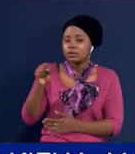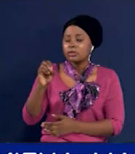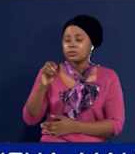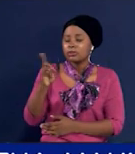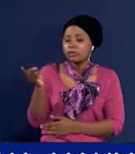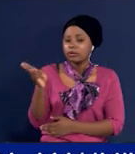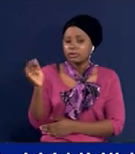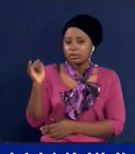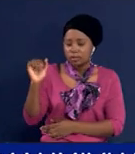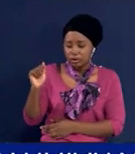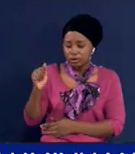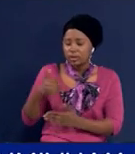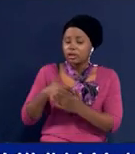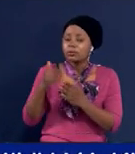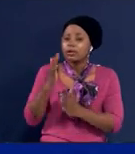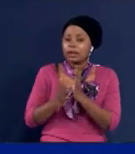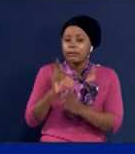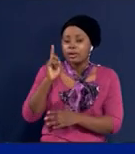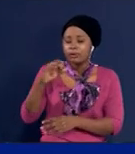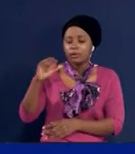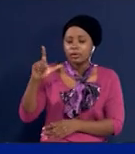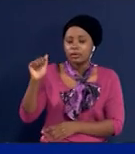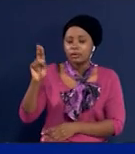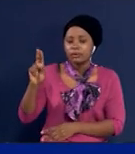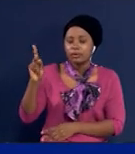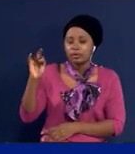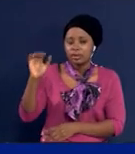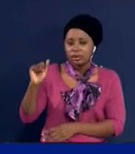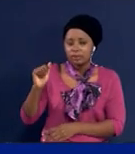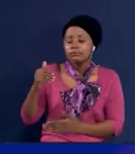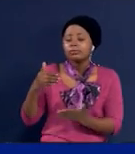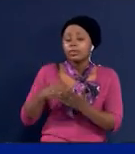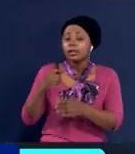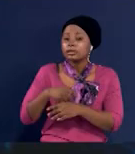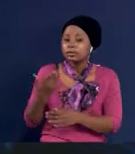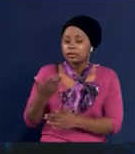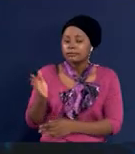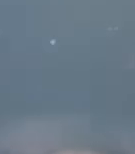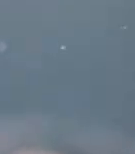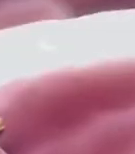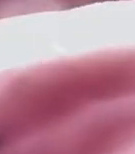lakini katika lugha ya alama yupo Claudia Mwakatobe. Mpaka wakati mwingine, kwa heri.